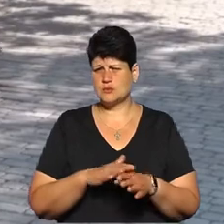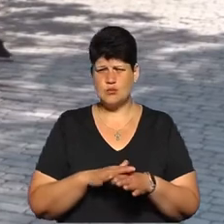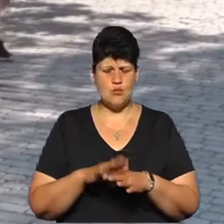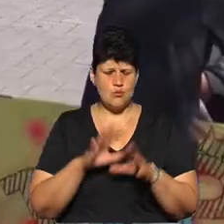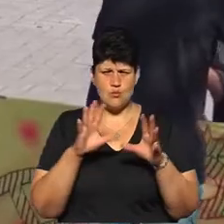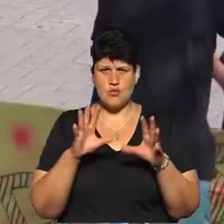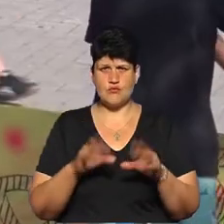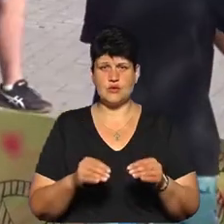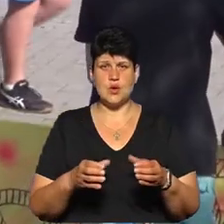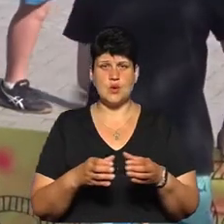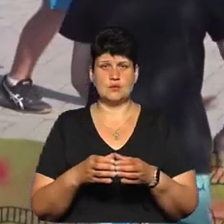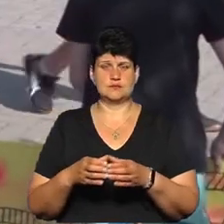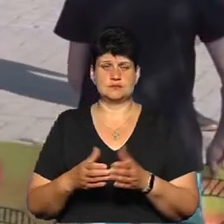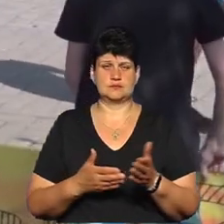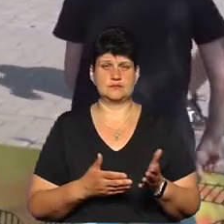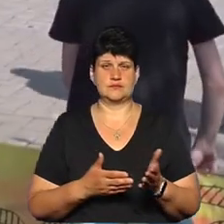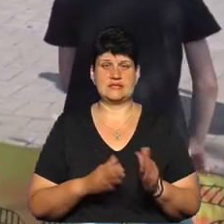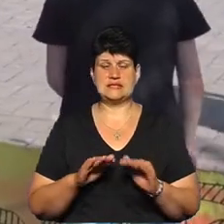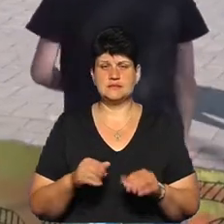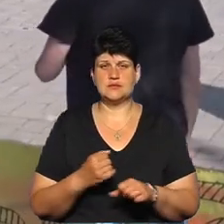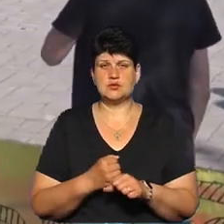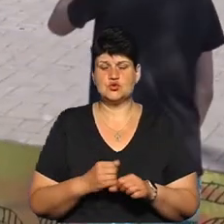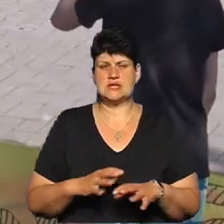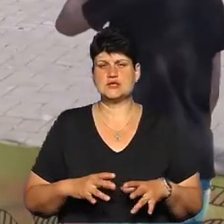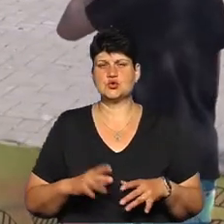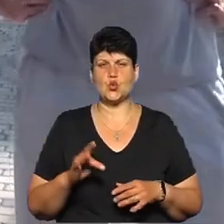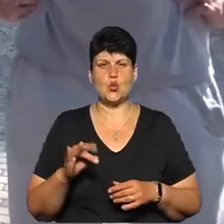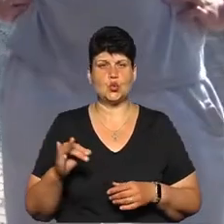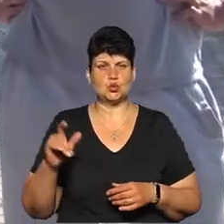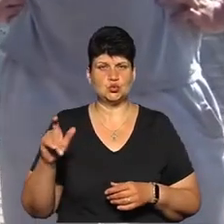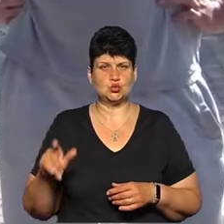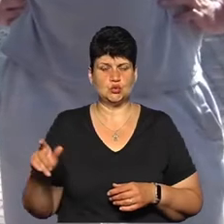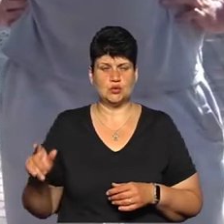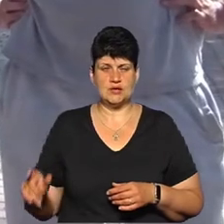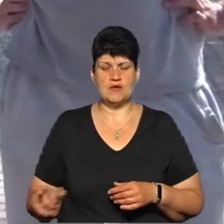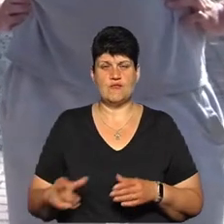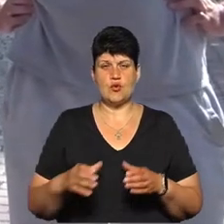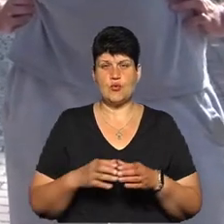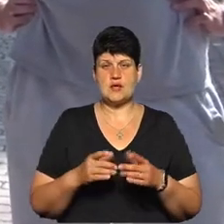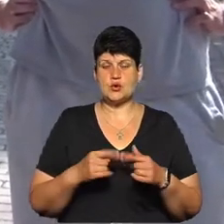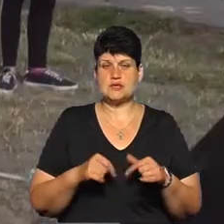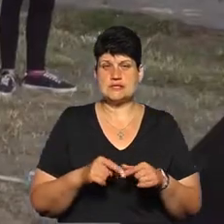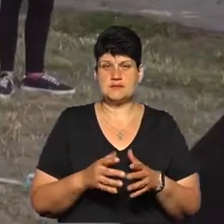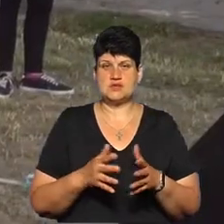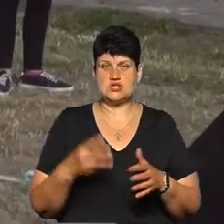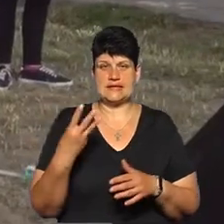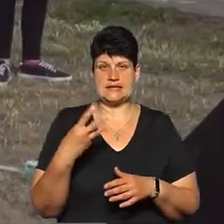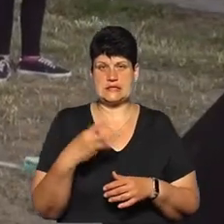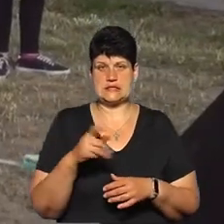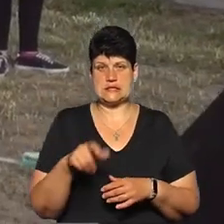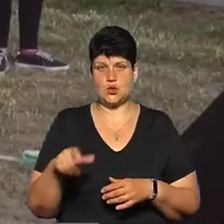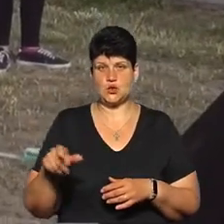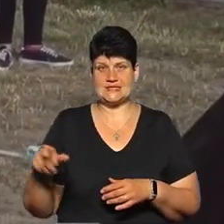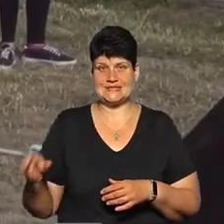груп цих дітей. З дітьми працюють інструктори, каже Богдан Стефанів. У команді організаторів понад 30 осіб.